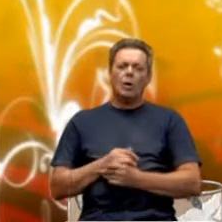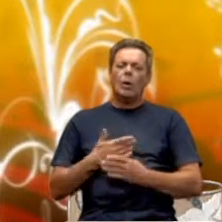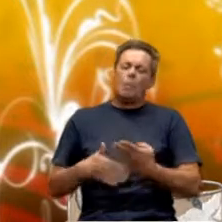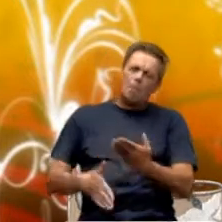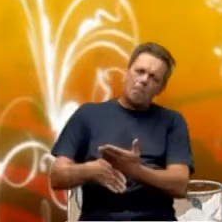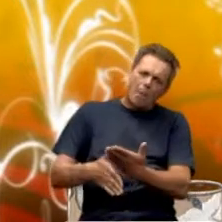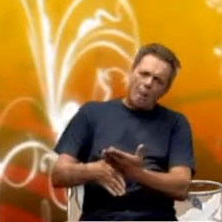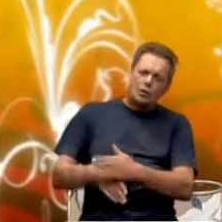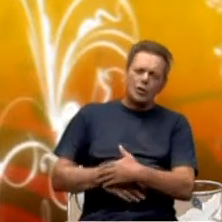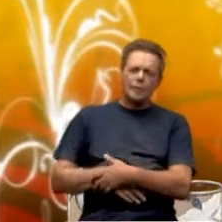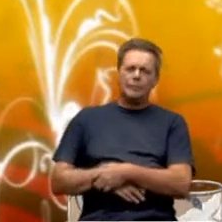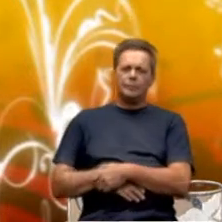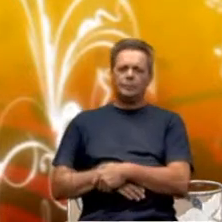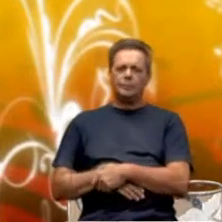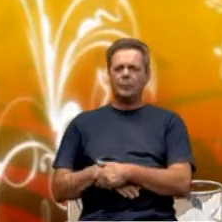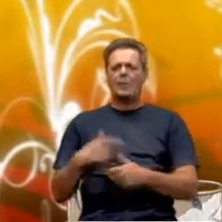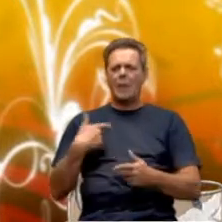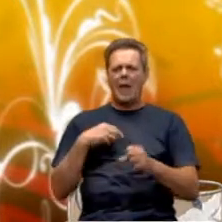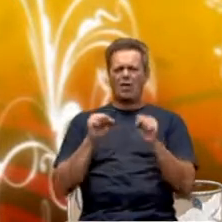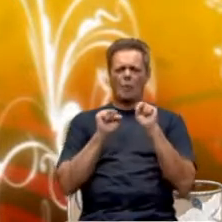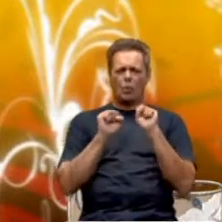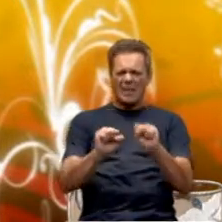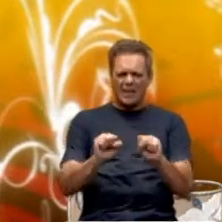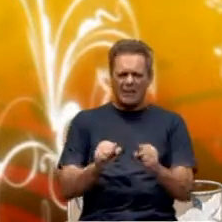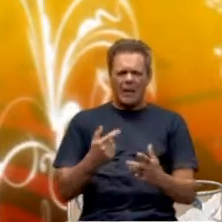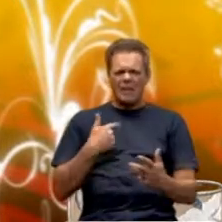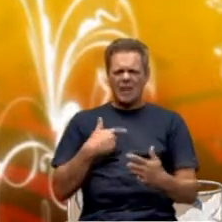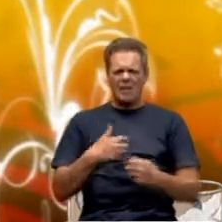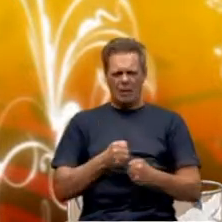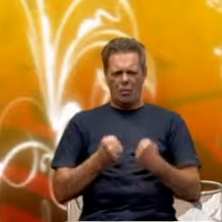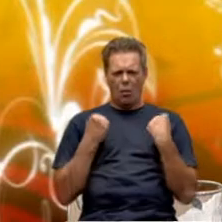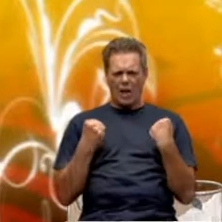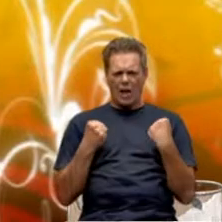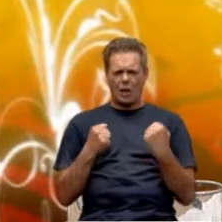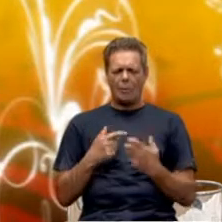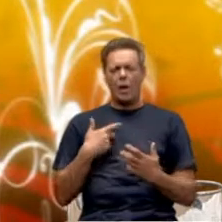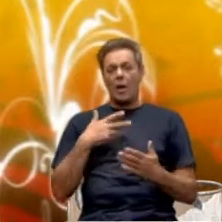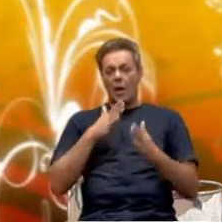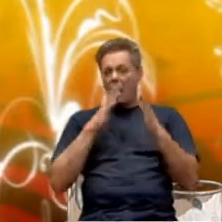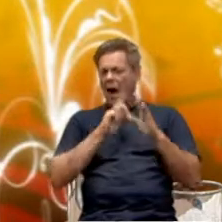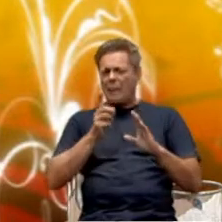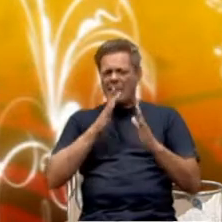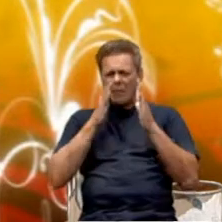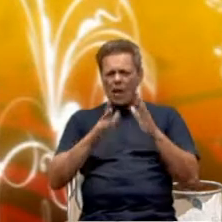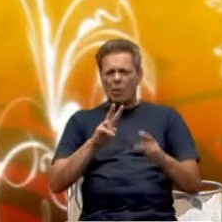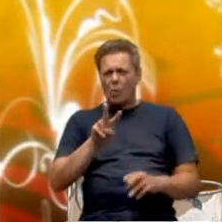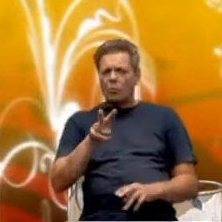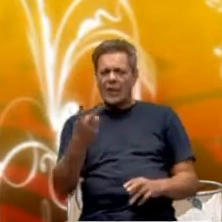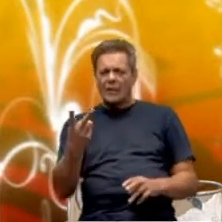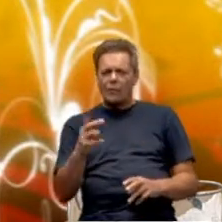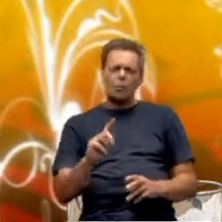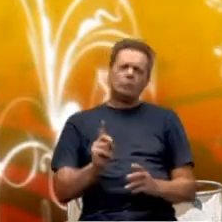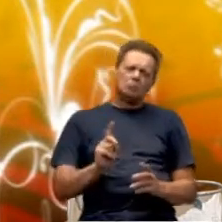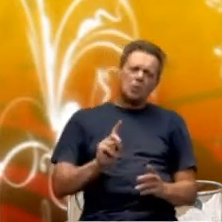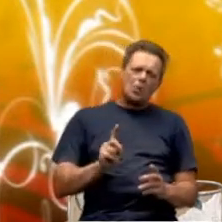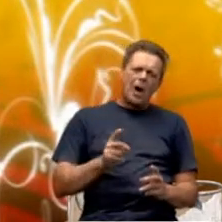pomoći za naš imunitet, za nešto, da nam se ojača, a ne da vjerujemo u alternativu koja neće nas alternativno